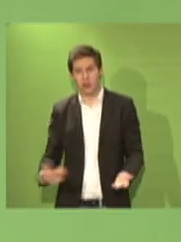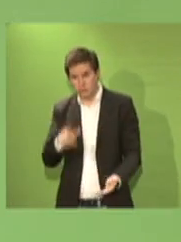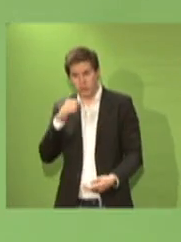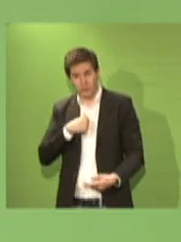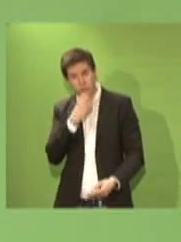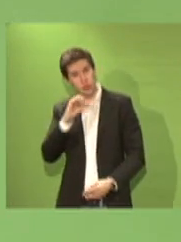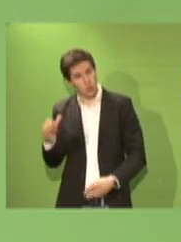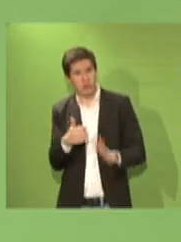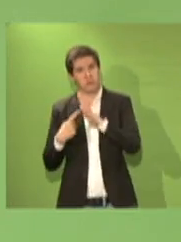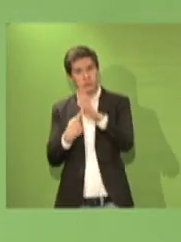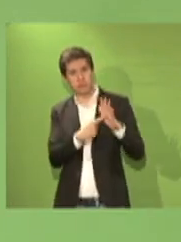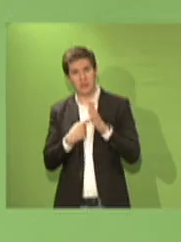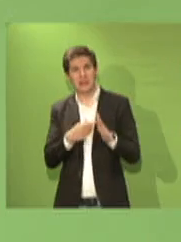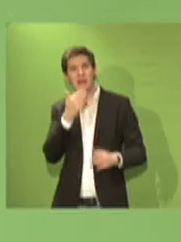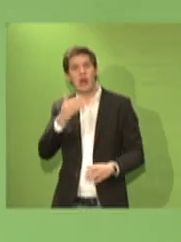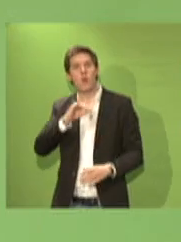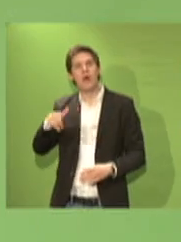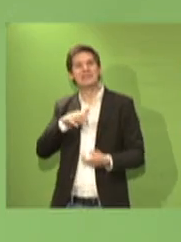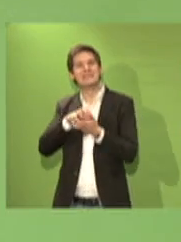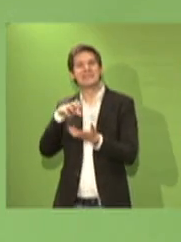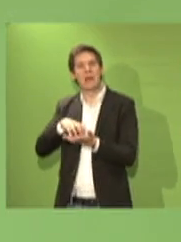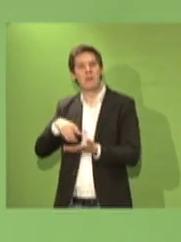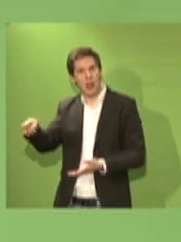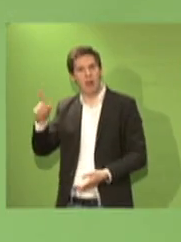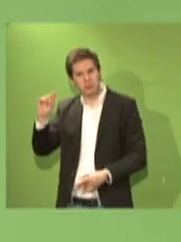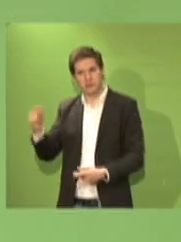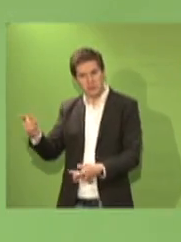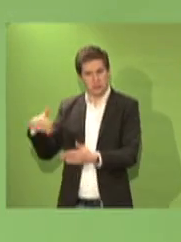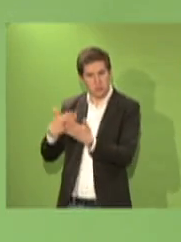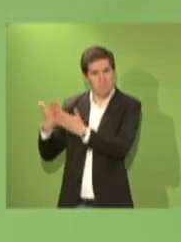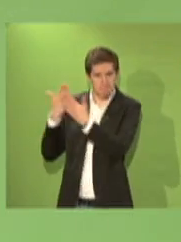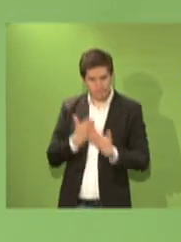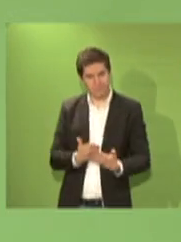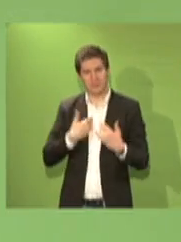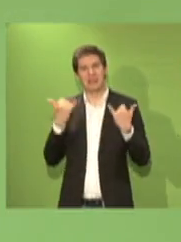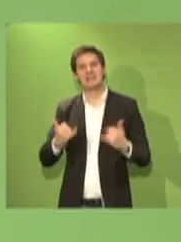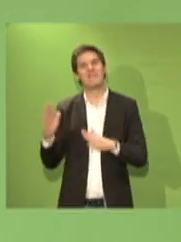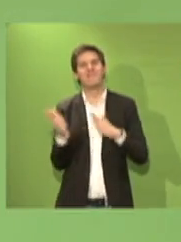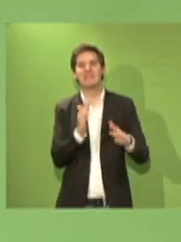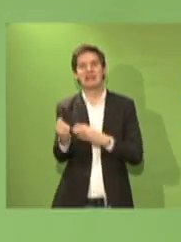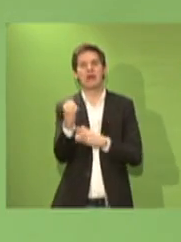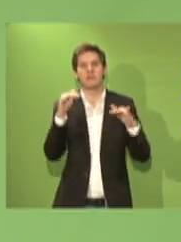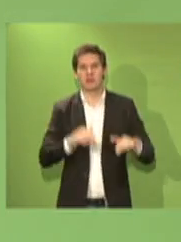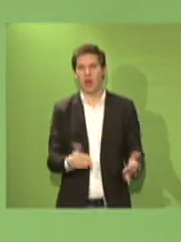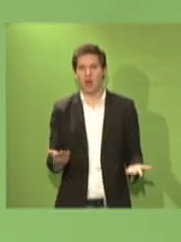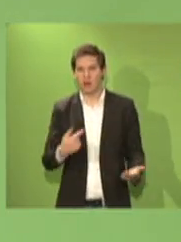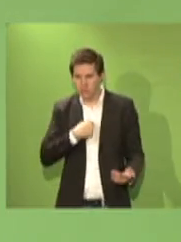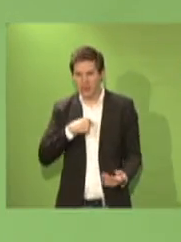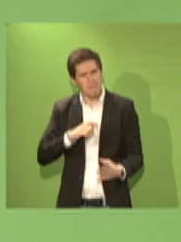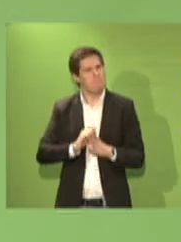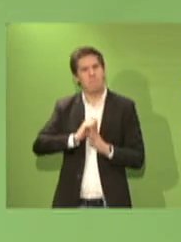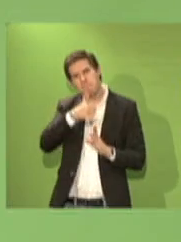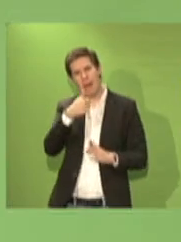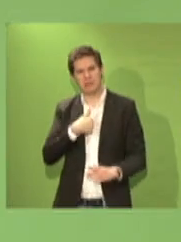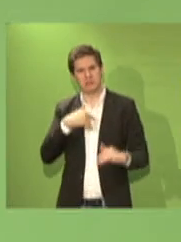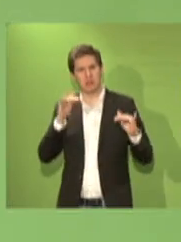Nordrhein-Westfalen, dank Johannes Remmel, den Windkrafterlass so haben, wie wir ihn haben, wo am meisten von allen Bundesländern tatsächlich ein vernünftiger